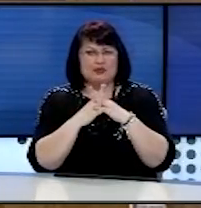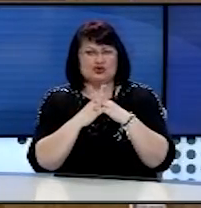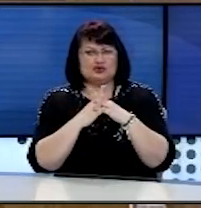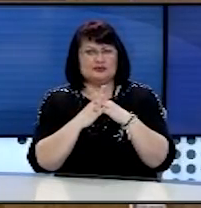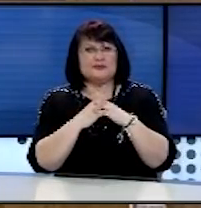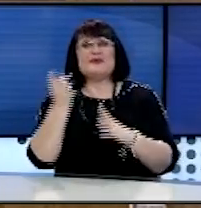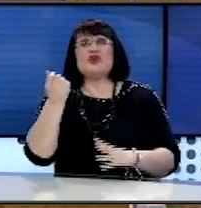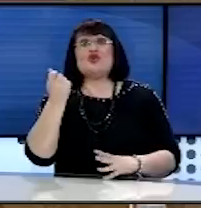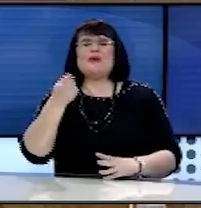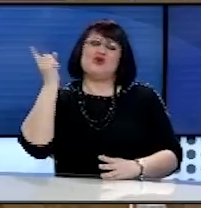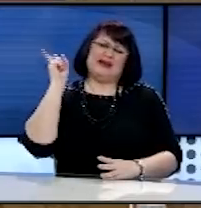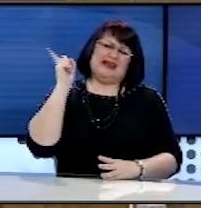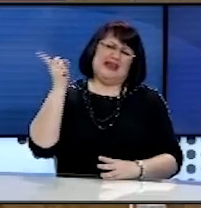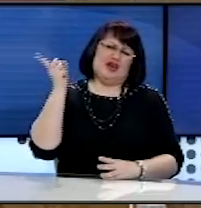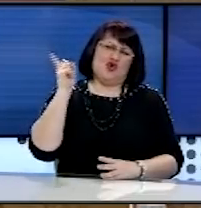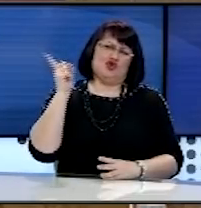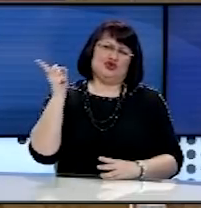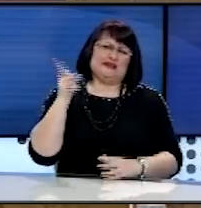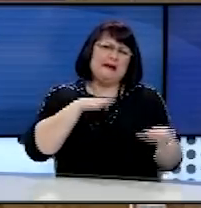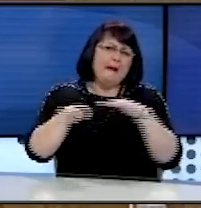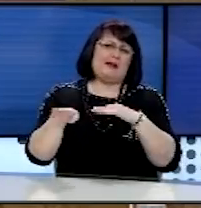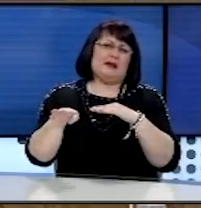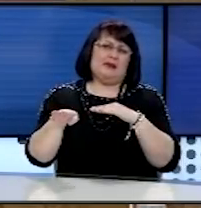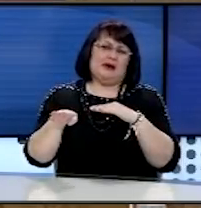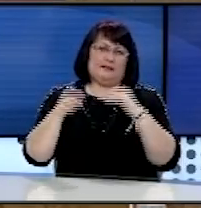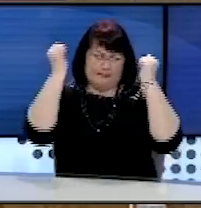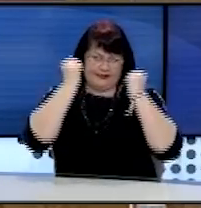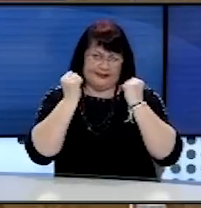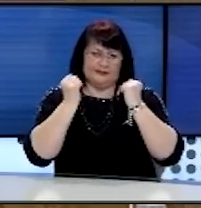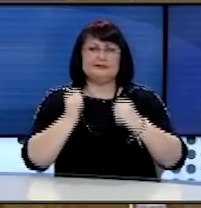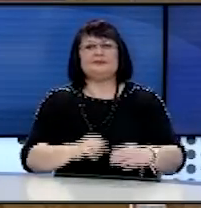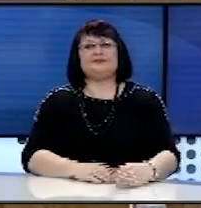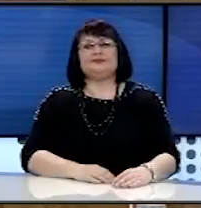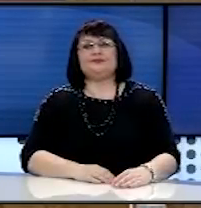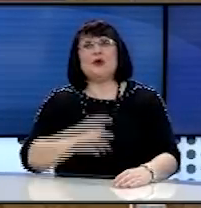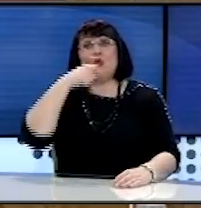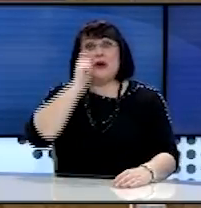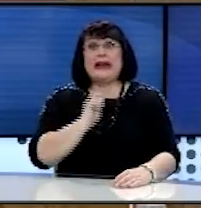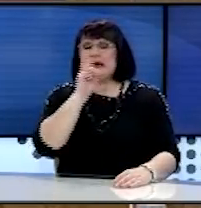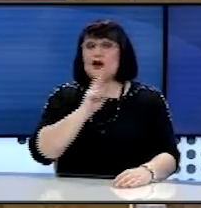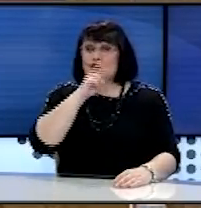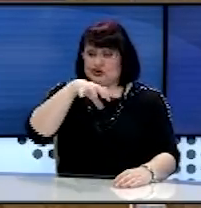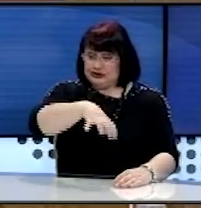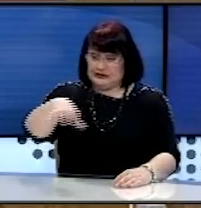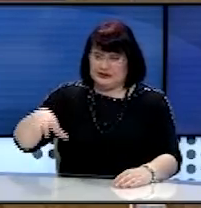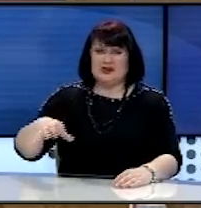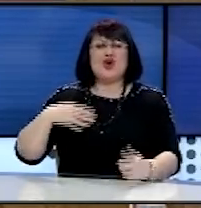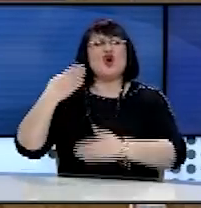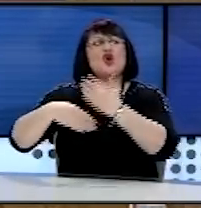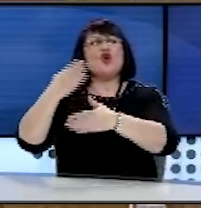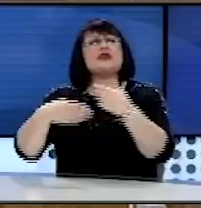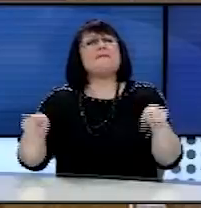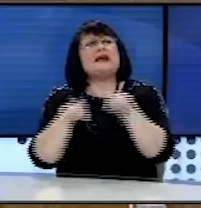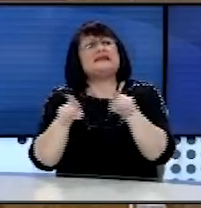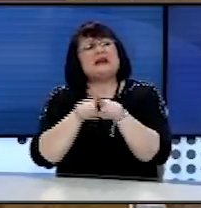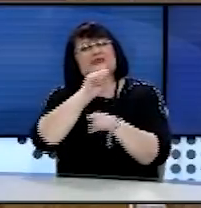και των οικονομικών κυρώσεων και αντιπίνων. Αυτοί οι δύο λαοί, που για δεκαετίες έζησαν